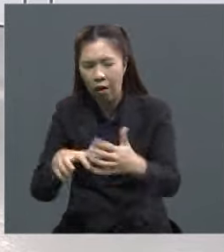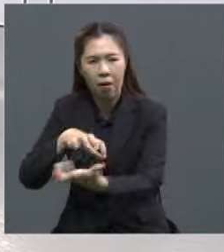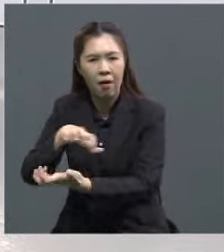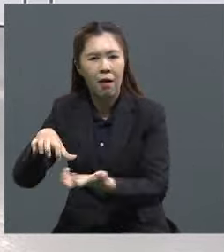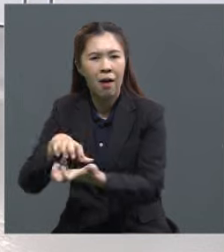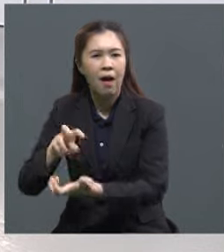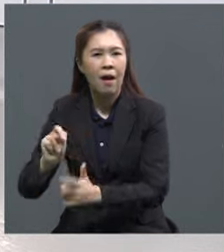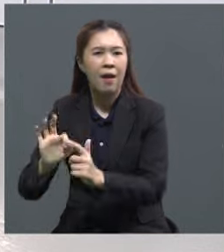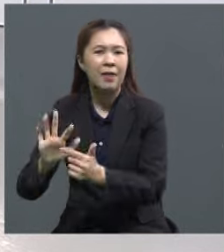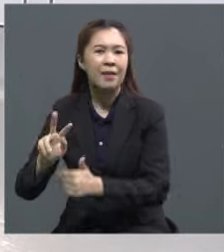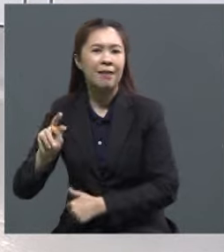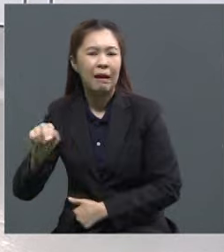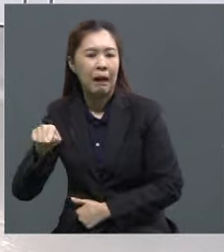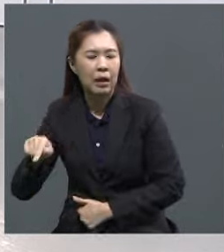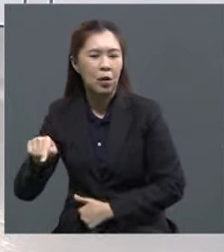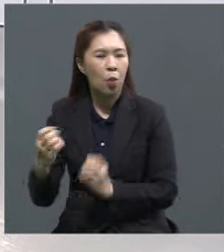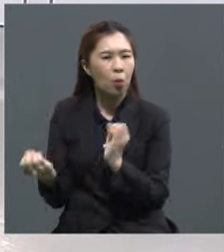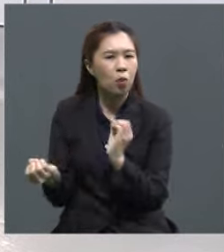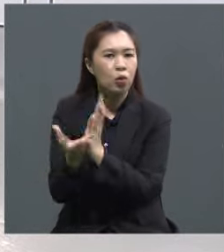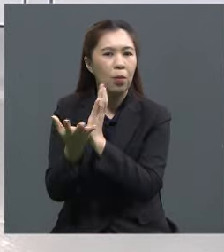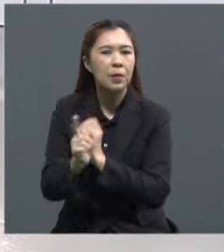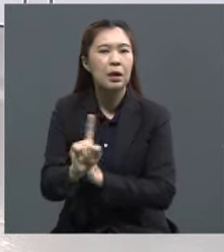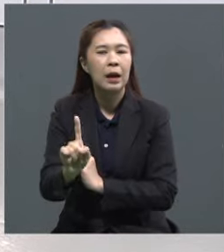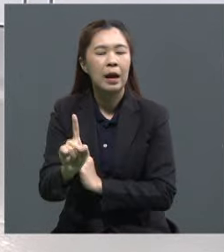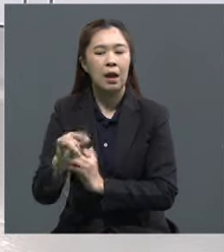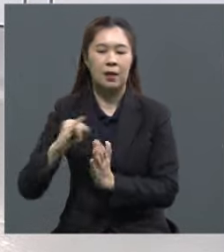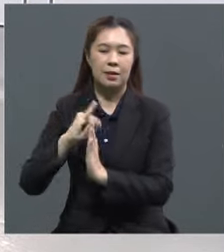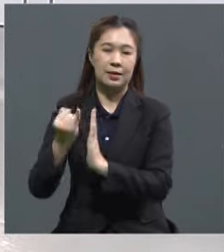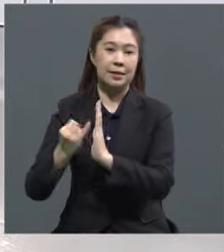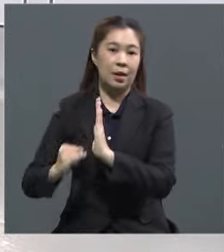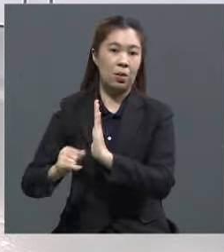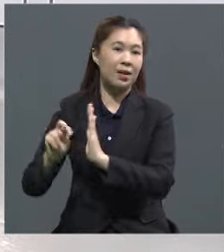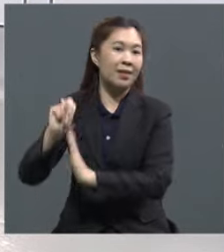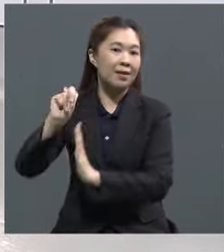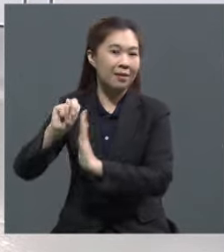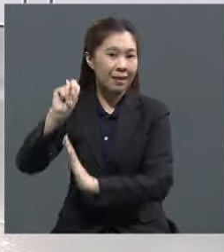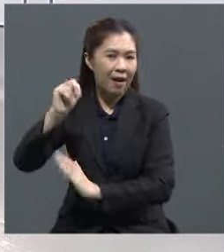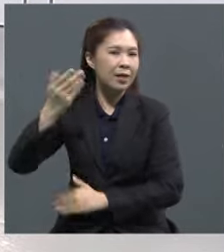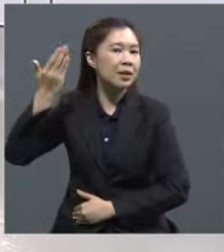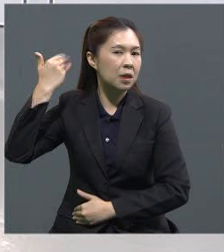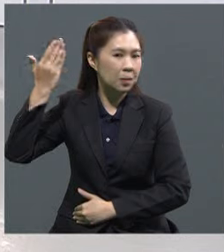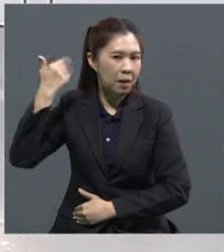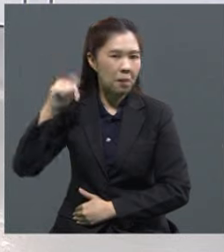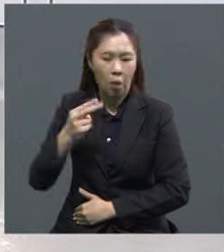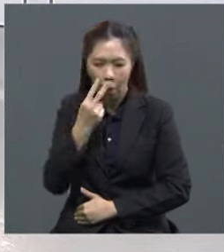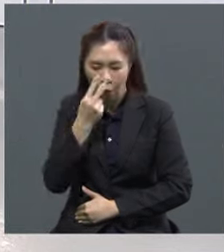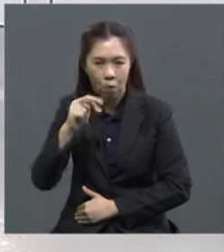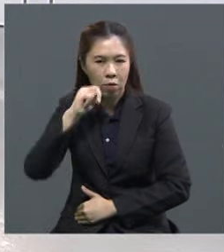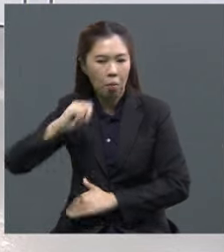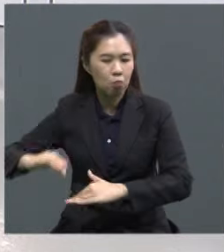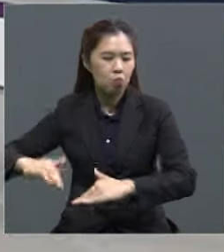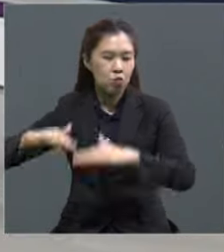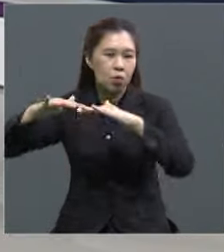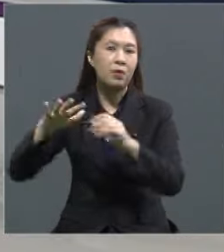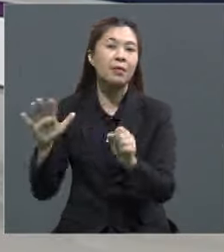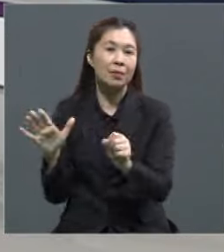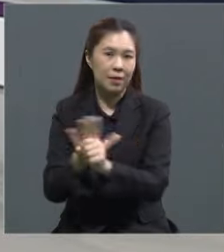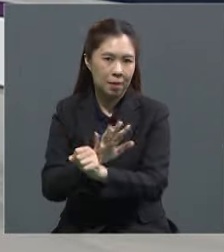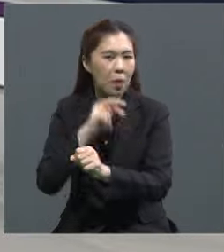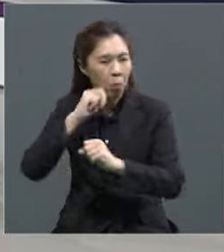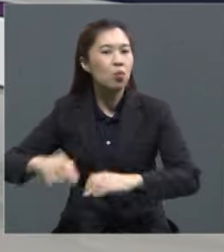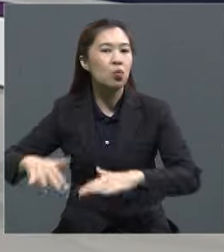รุมน้ำน่านจะเกิดความเดือดร้อนมั้ยเพราะว่าจังหวัดน่านที่ผ่านมาก็เห็นปริมาณน้ำที่เต็มไปหมดเลยจังหวัดน่านเนี่ยท่วม